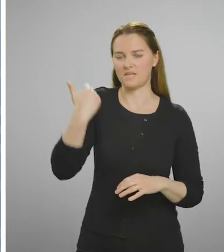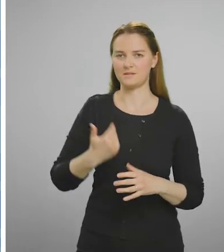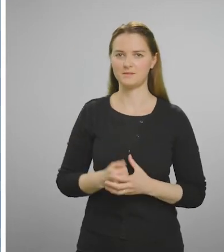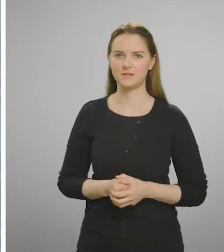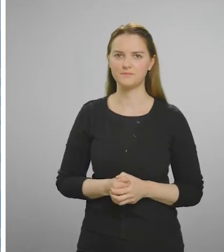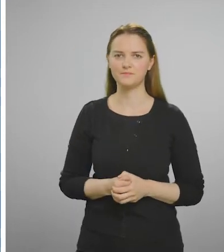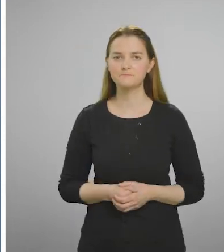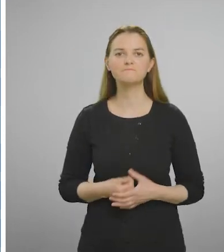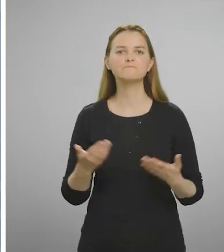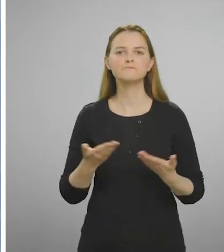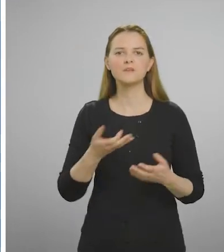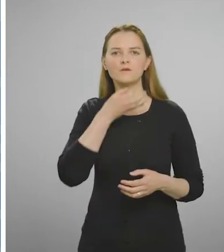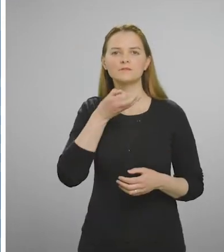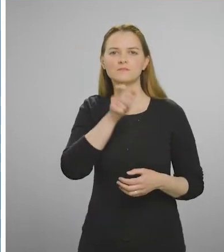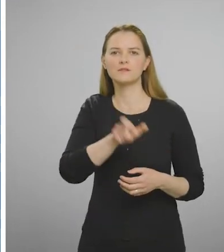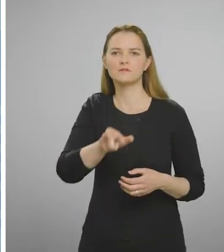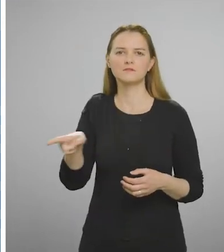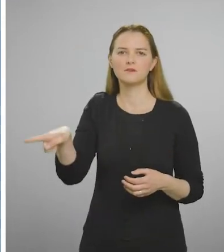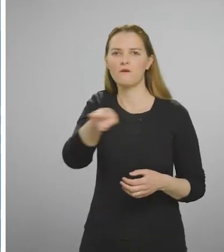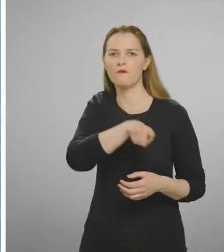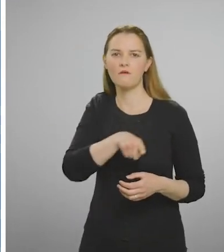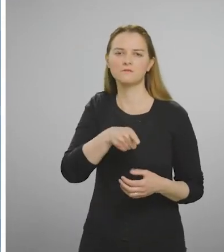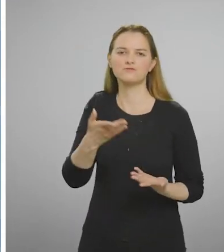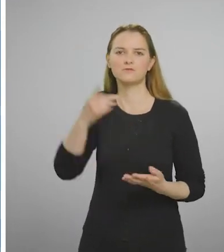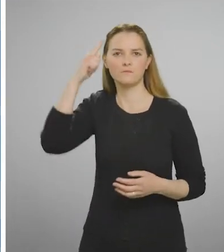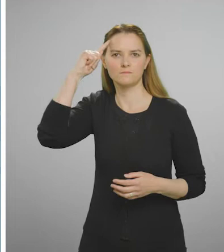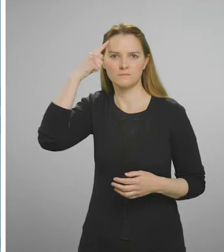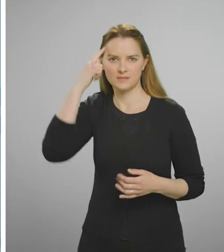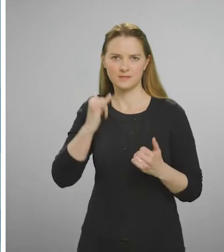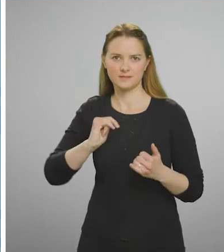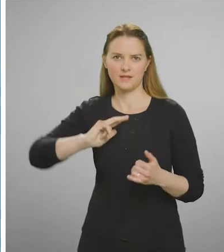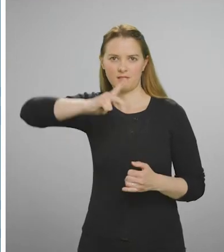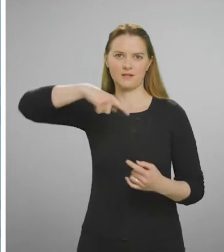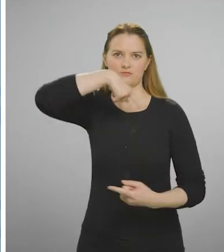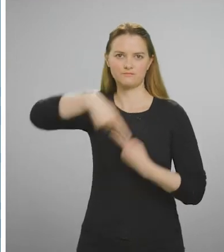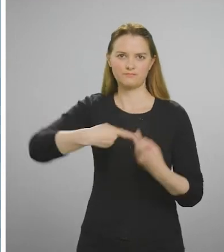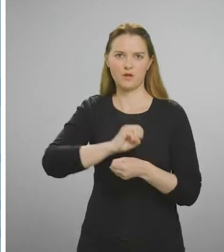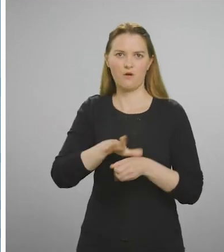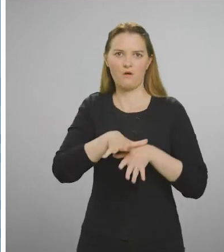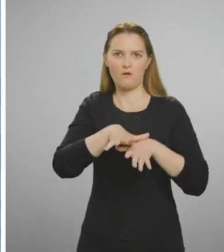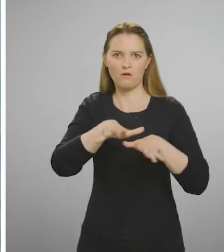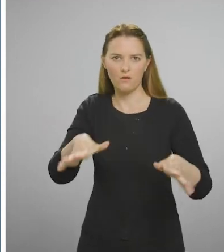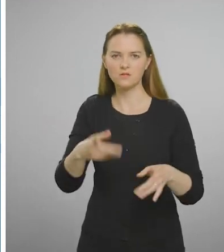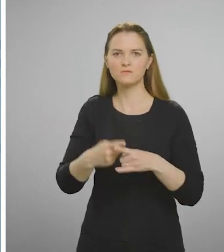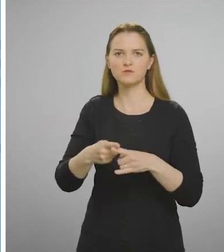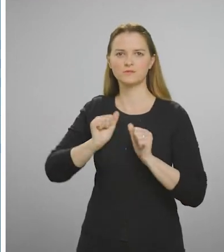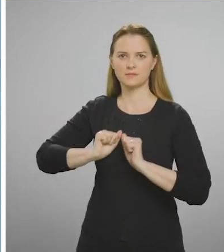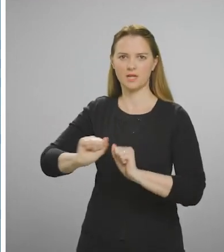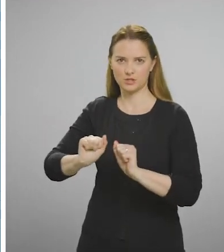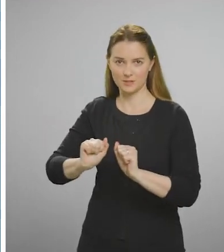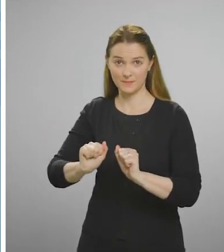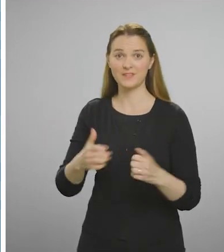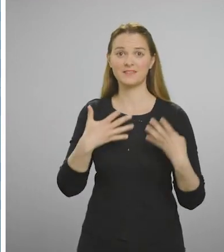prije pandemije. Kako ispitanici vide situaciju 3. vala pandemije i kako doživljavaju mjere za zaštitu,